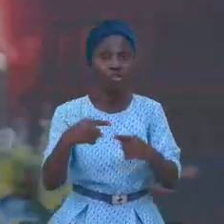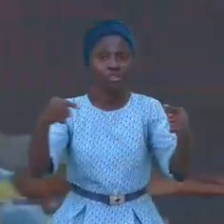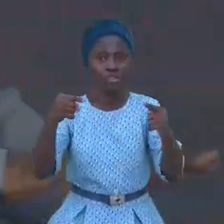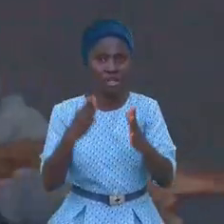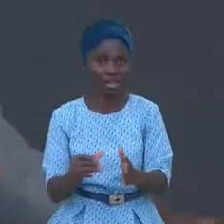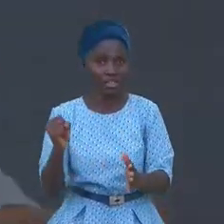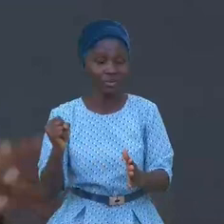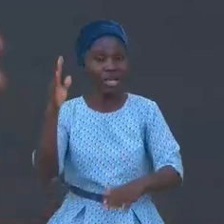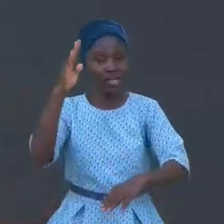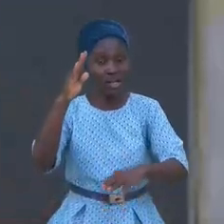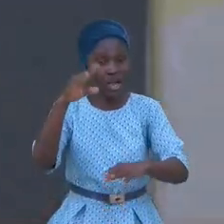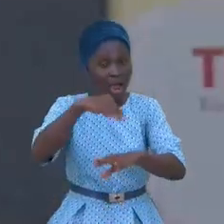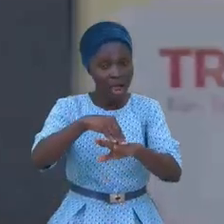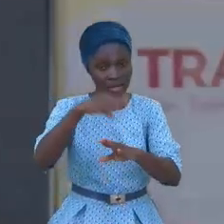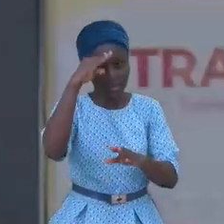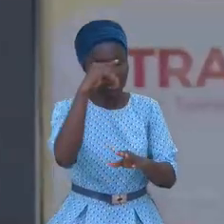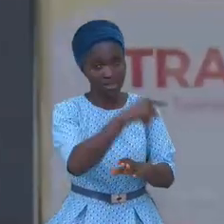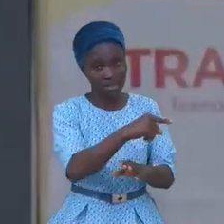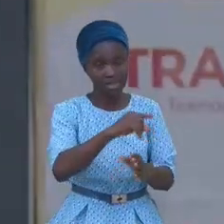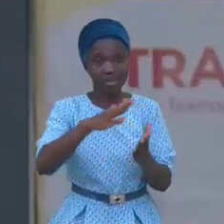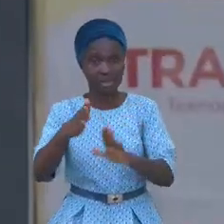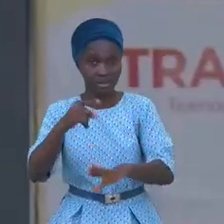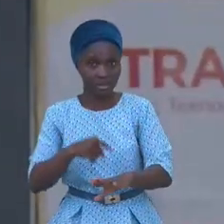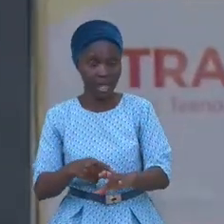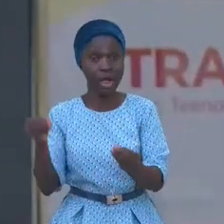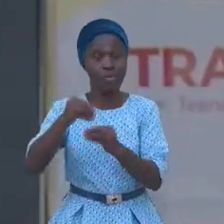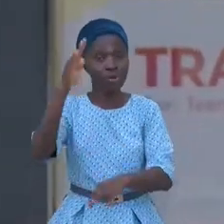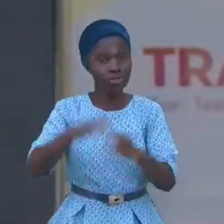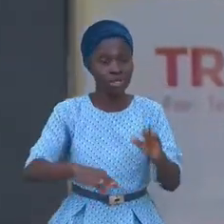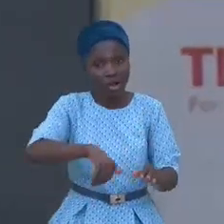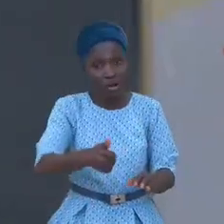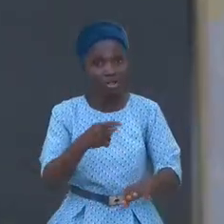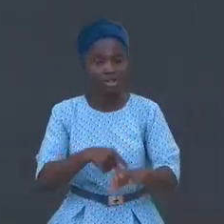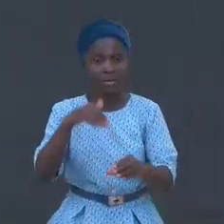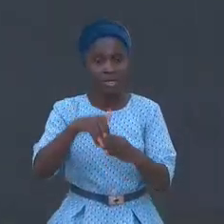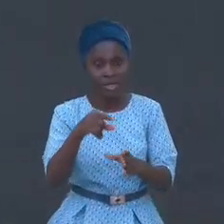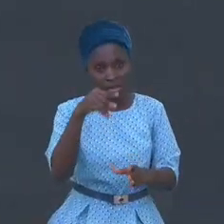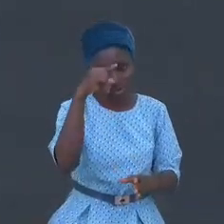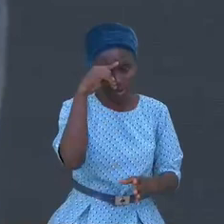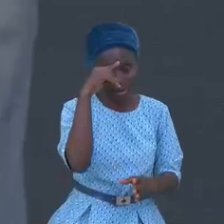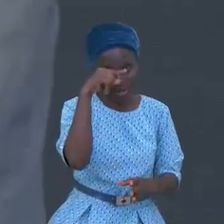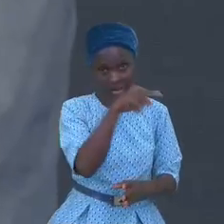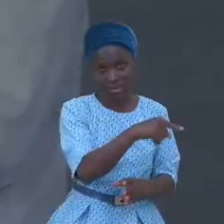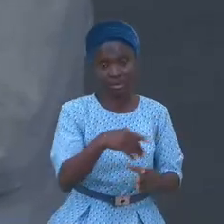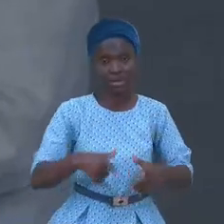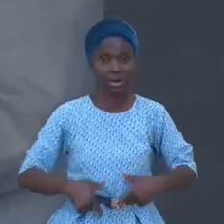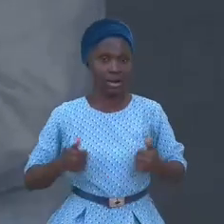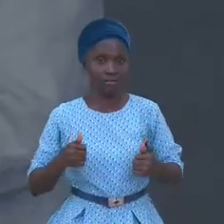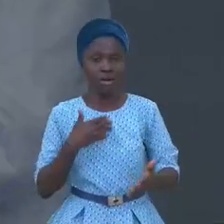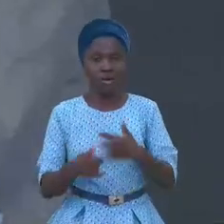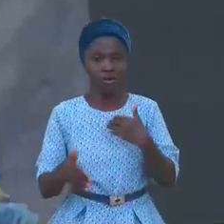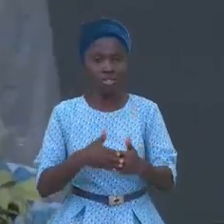que tout autre moment dans sa vie. Quel que soit ce que Satan a fait dans ta